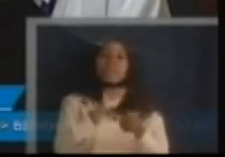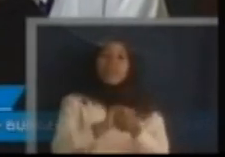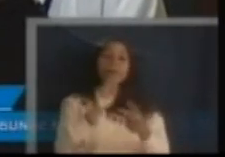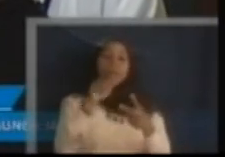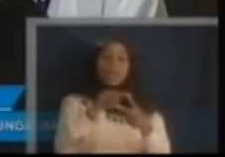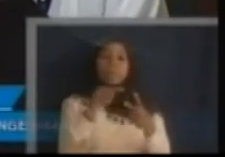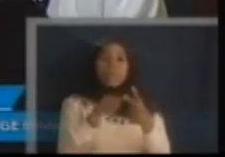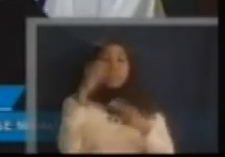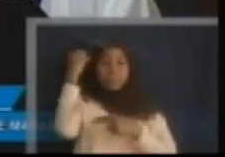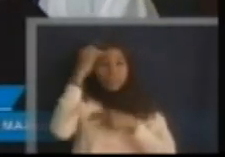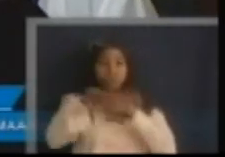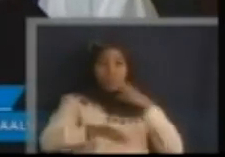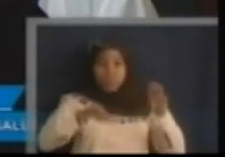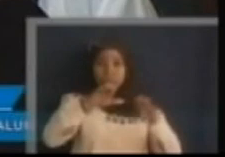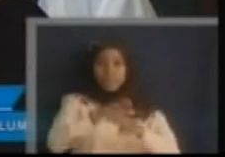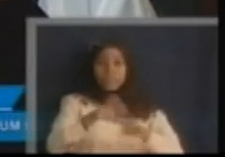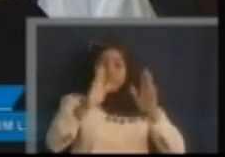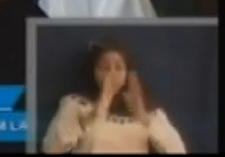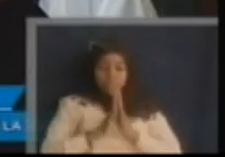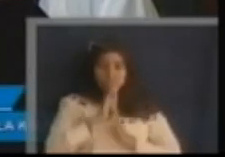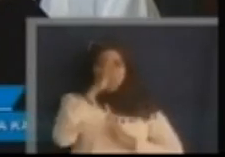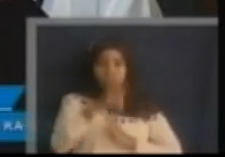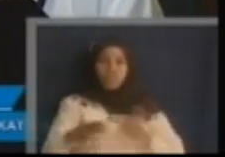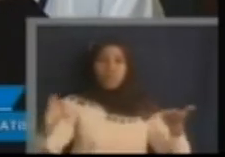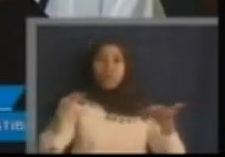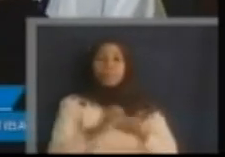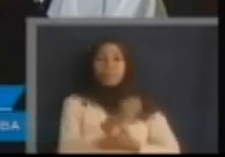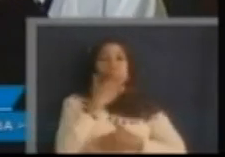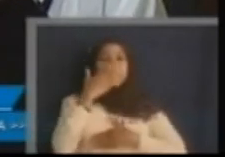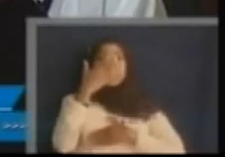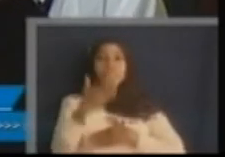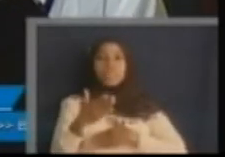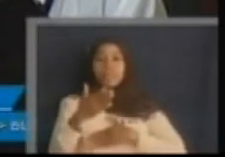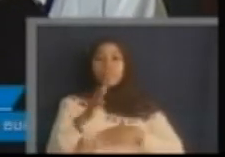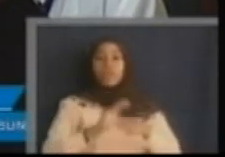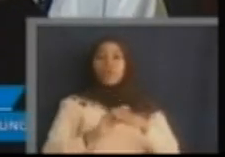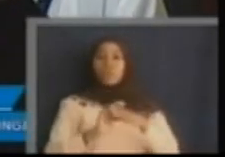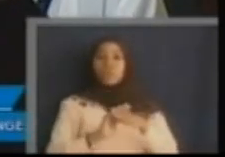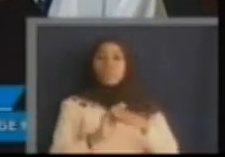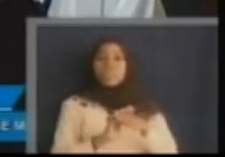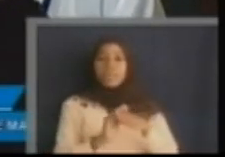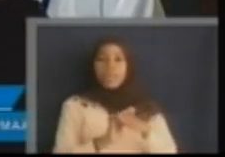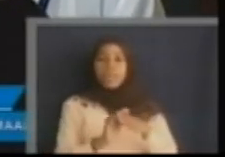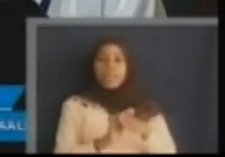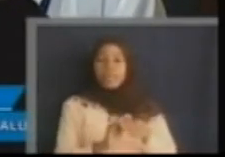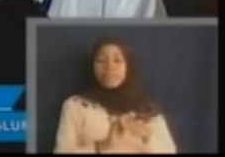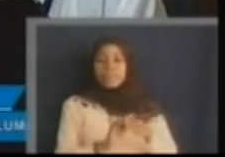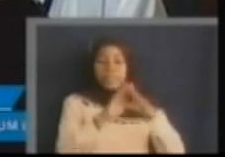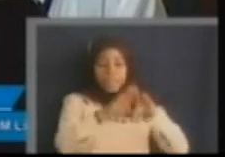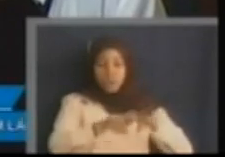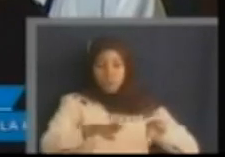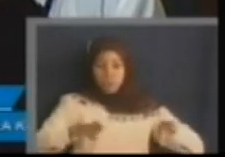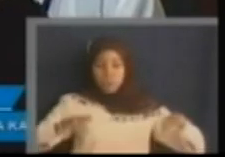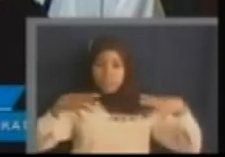mwenyekiti, ninashukuru kwamba umetupa taarifa kwamba kwa habari ya kumbi za kwenye kamati secretariat inaendelea